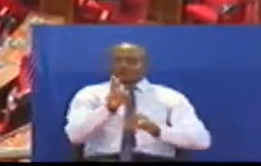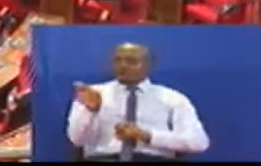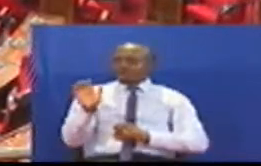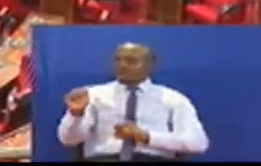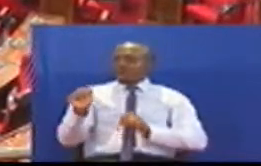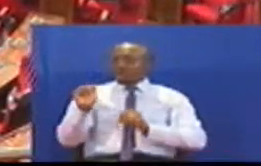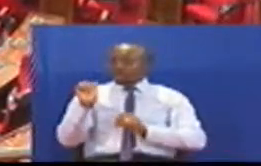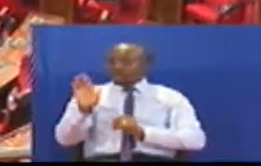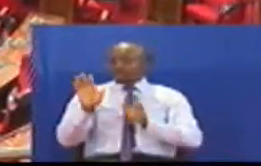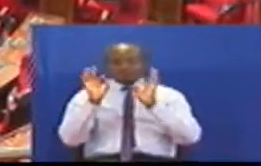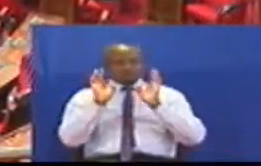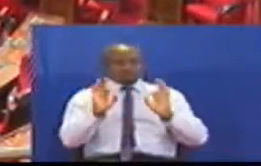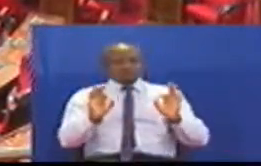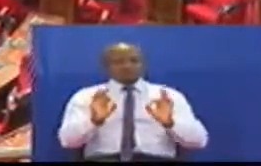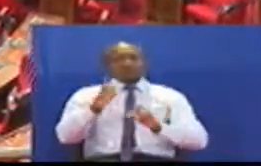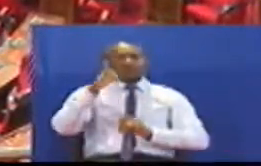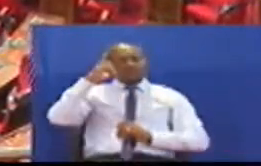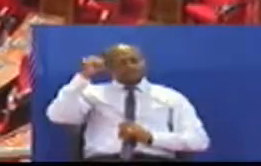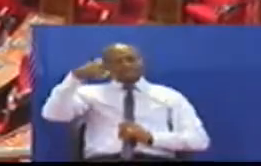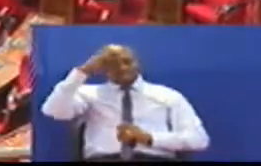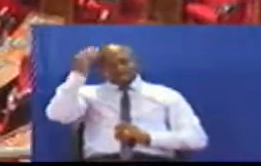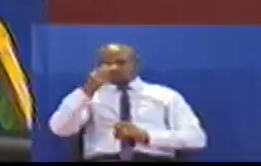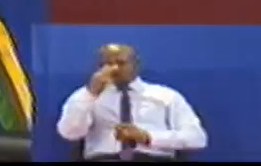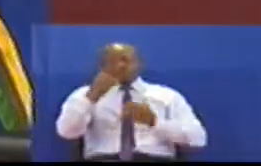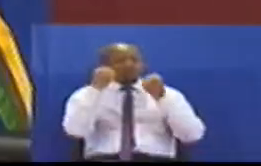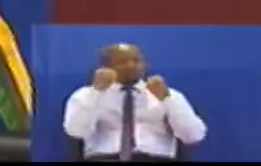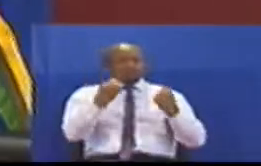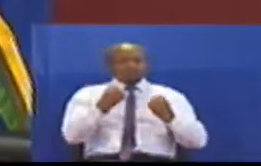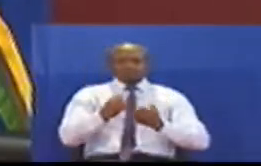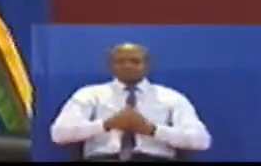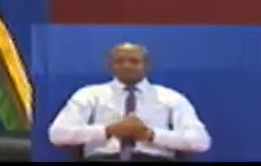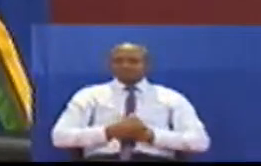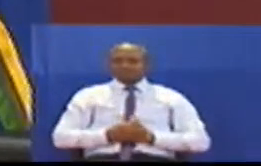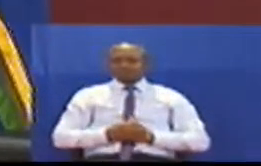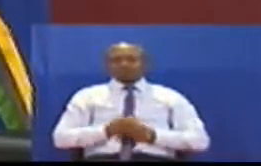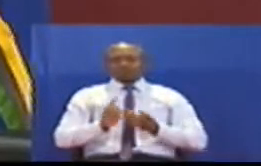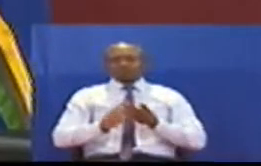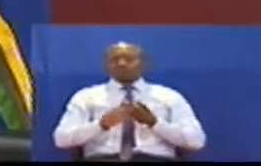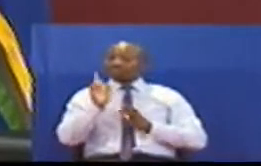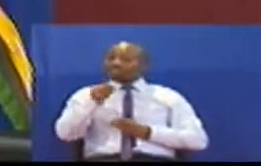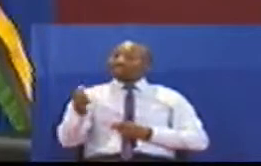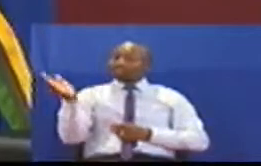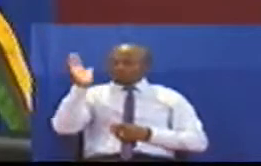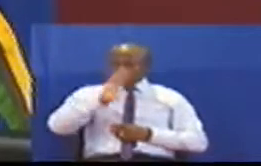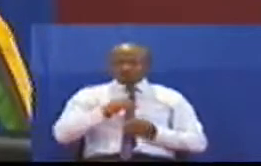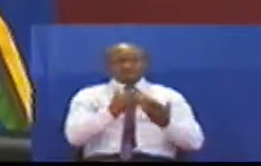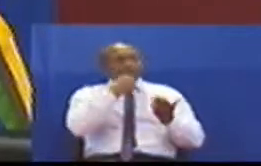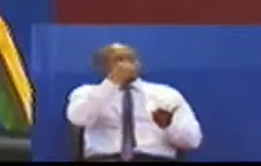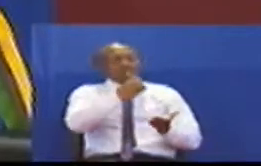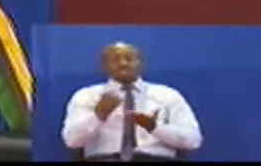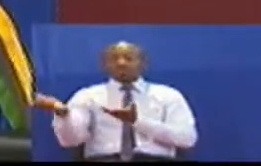nzito. Natumaini serikali wataiangalia kwa uzito wake na iko siku kwa sababu bajeti zinaendelea